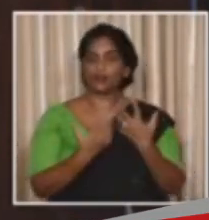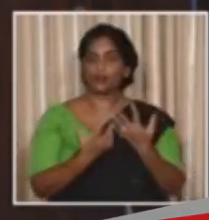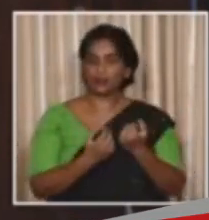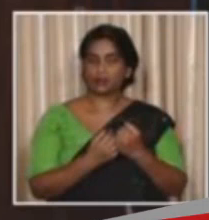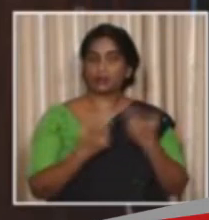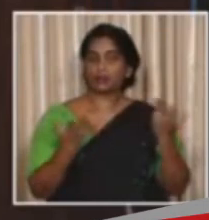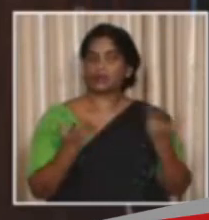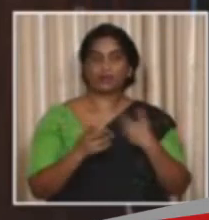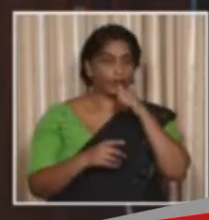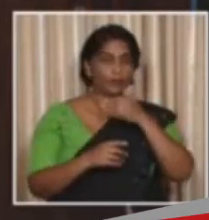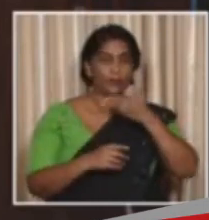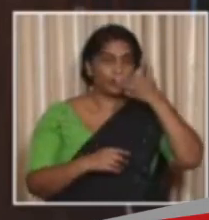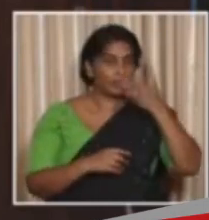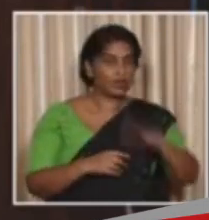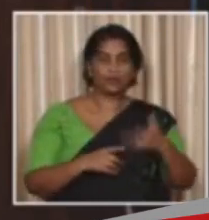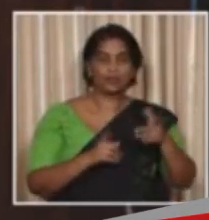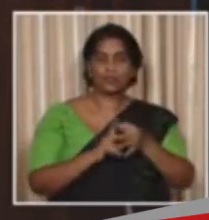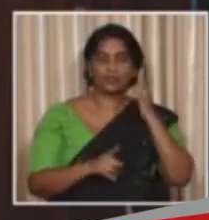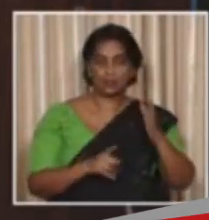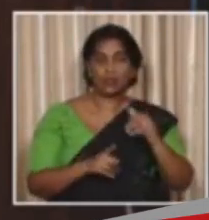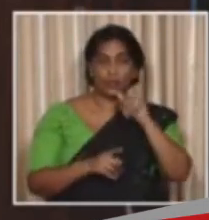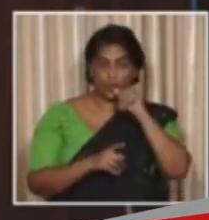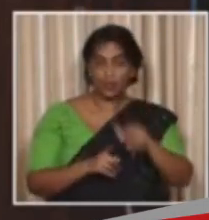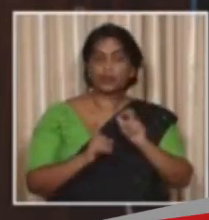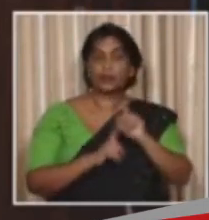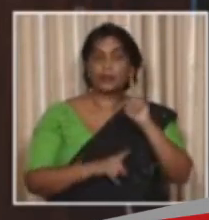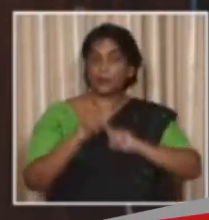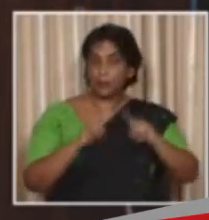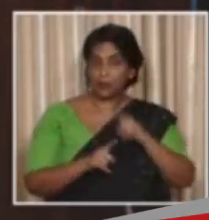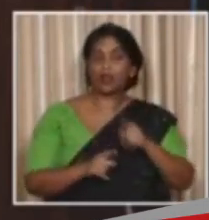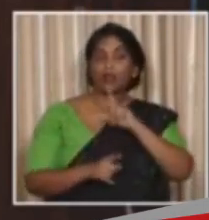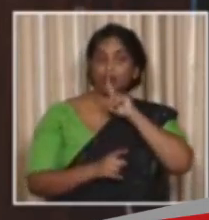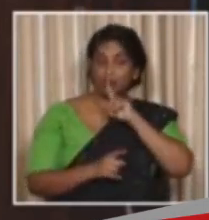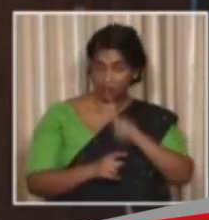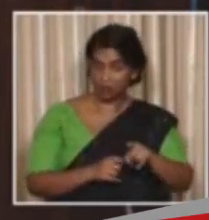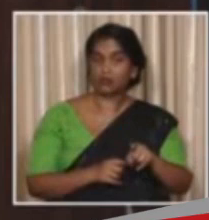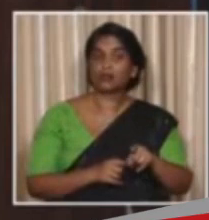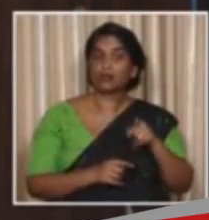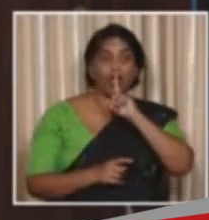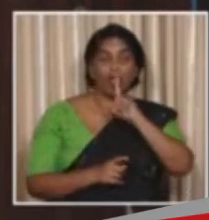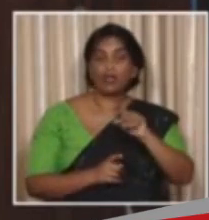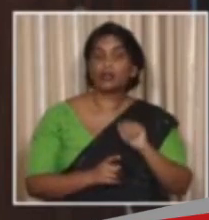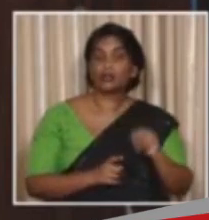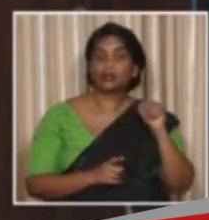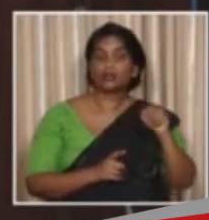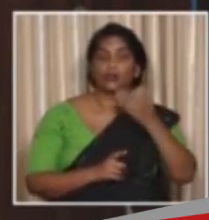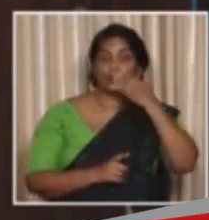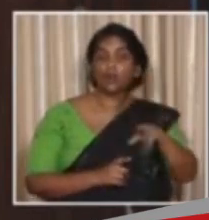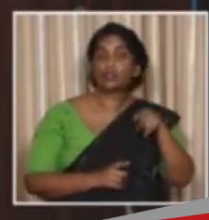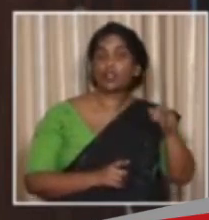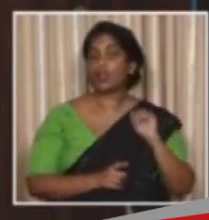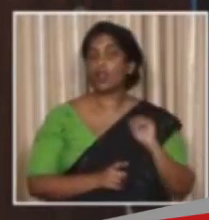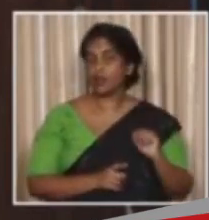තනතුරු ගත්තේ එහෙම නැත්නම් කිසිම සුදුකමක් නැහැ ඔය සභාපති අරිණන් අද පාර්ලිමේන්තුවේ ආන්න ඕනේ මොකක්ද ආන්න ඕනේ මෙතුමාට